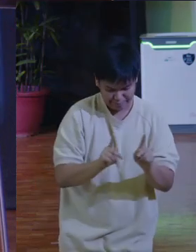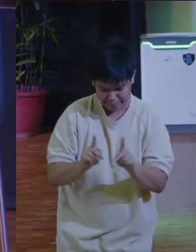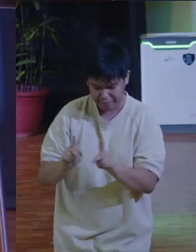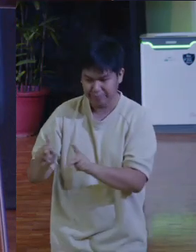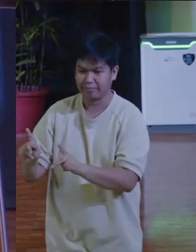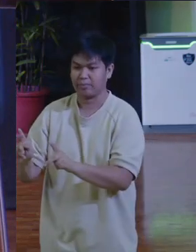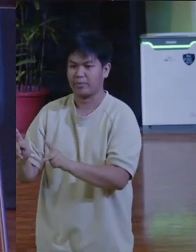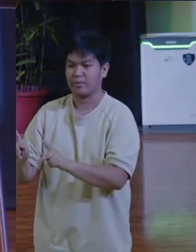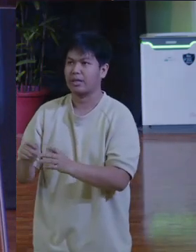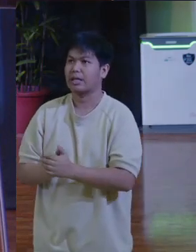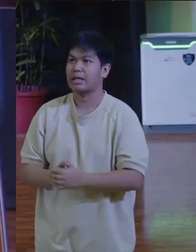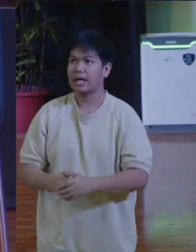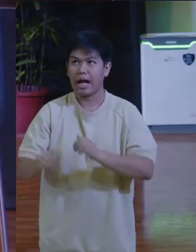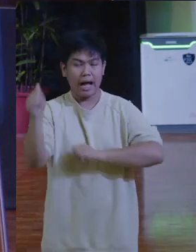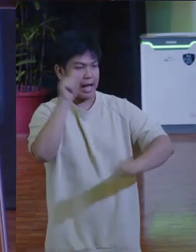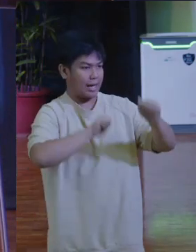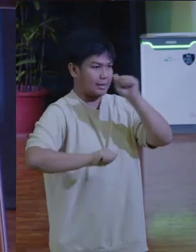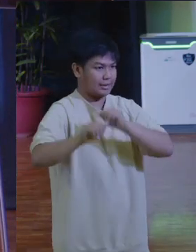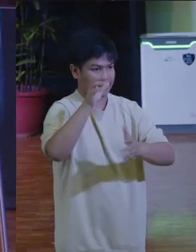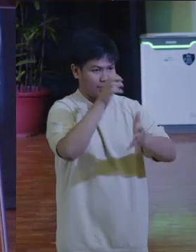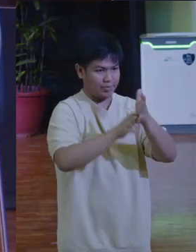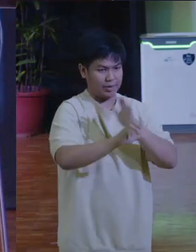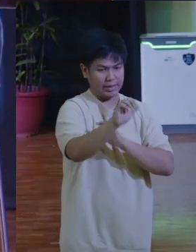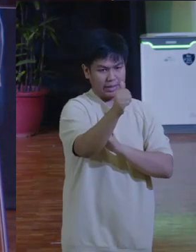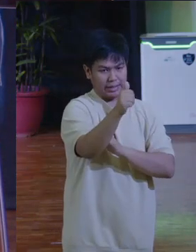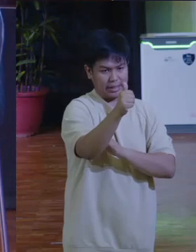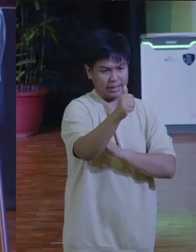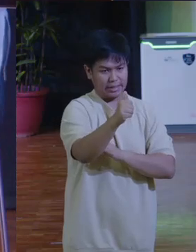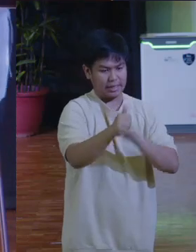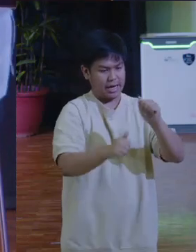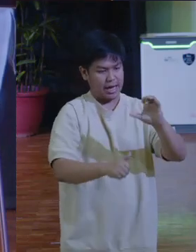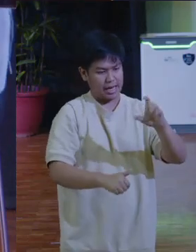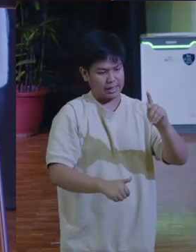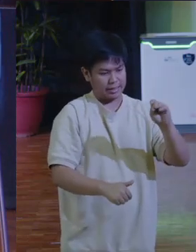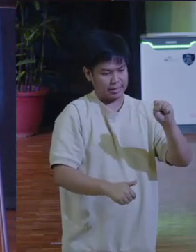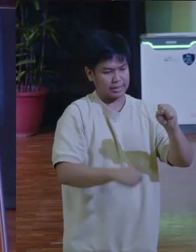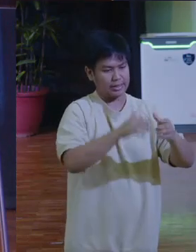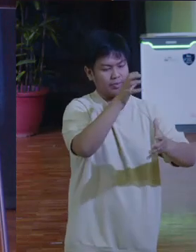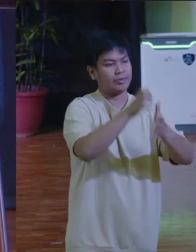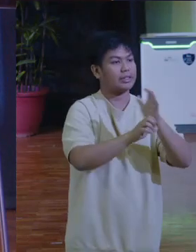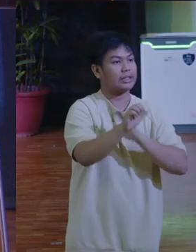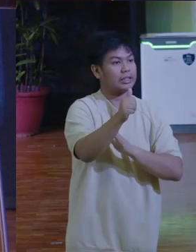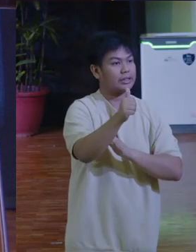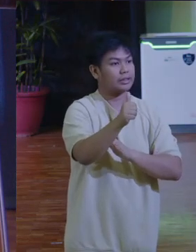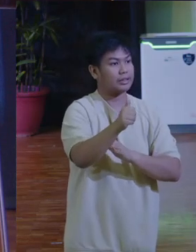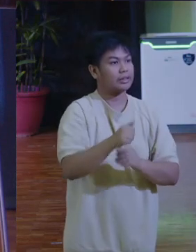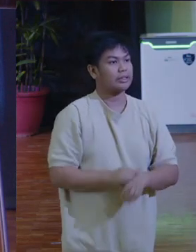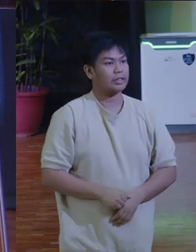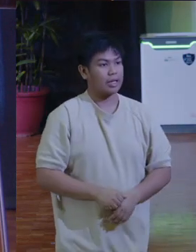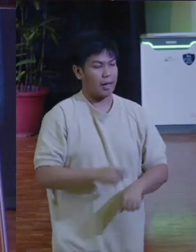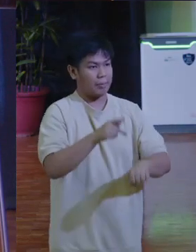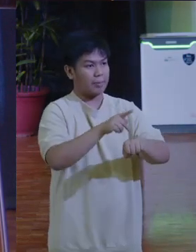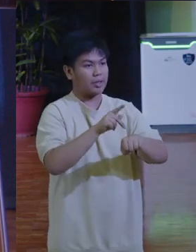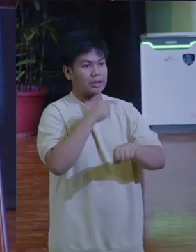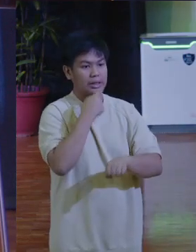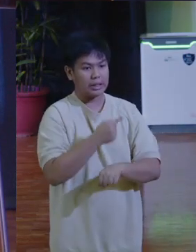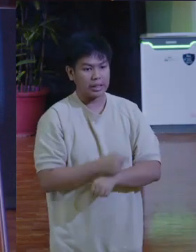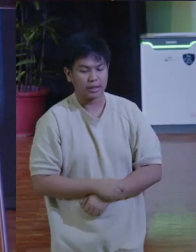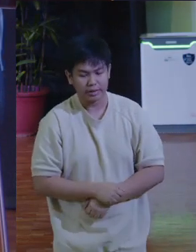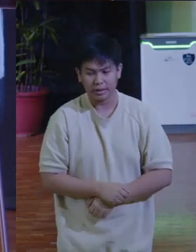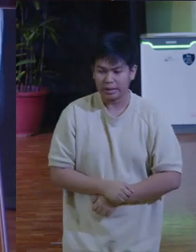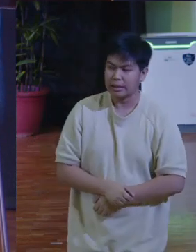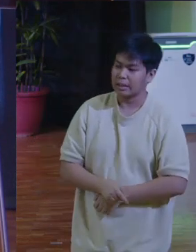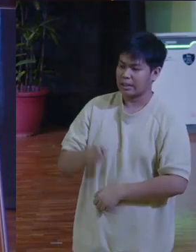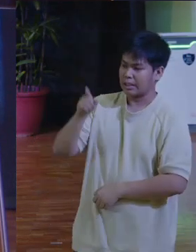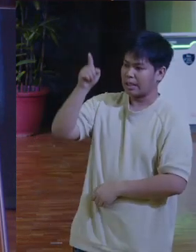ito. At sa Acts chapter 10 verse 38, ang wika doon ay ganito. How God, sabi ni